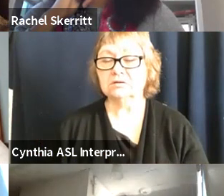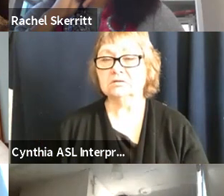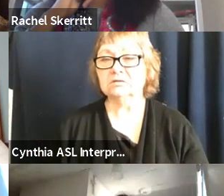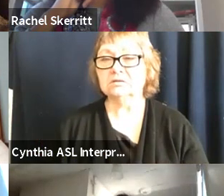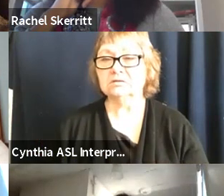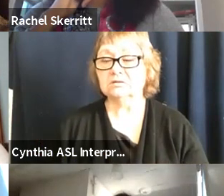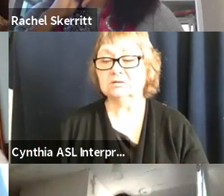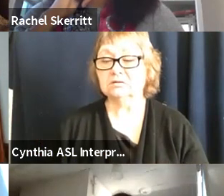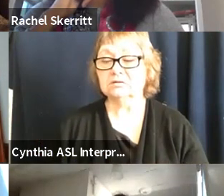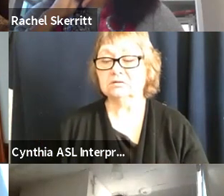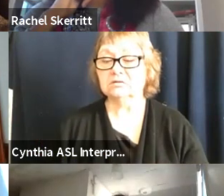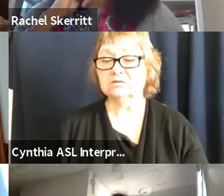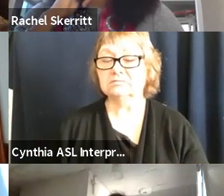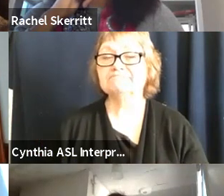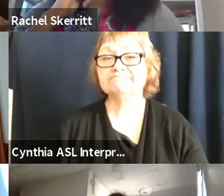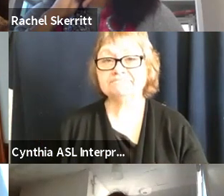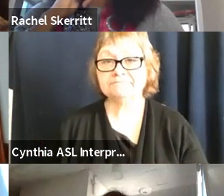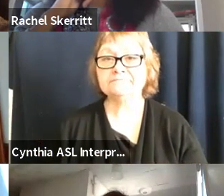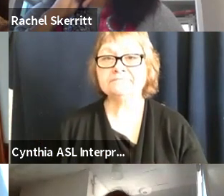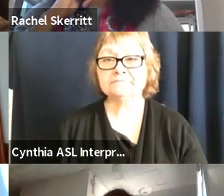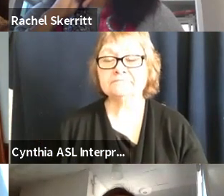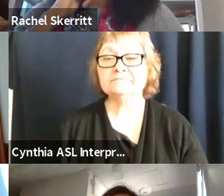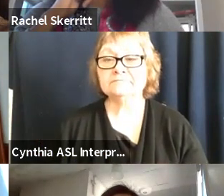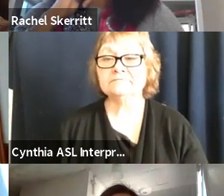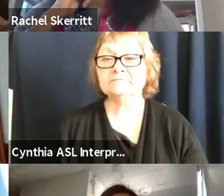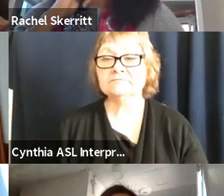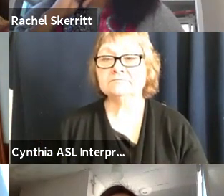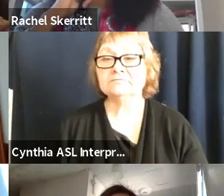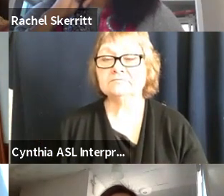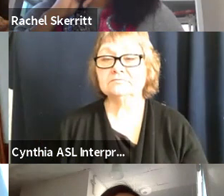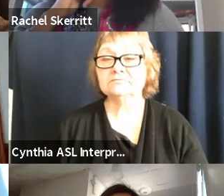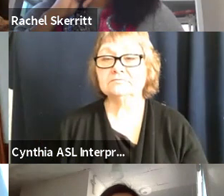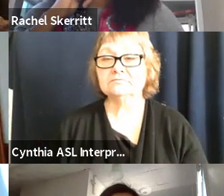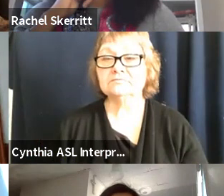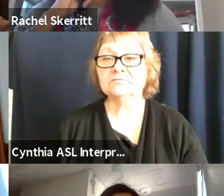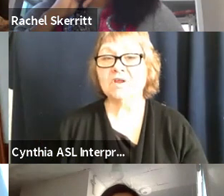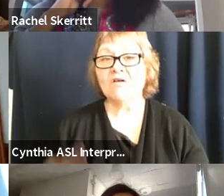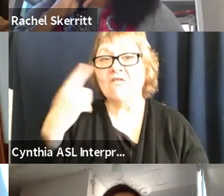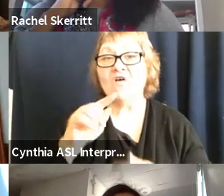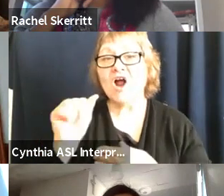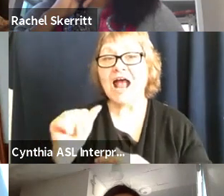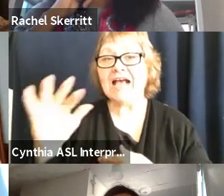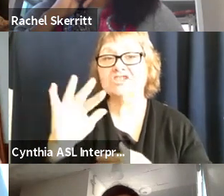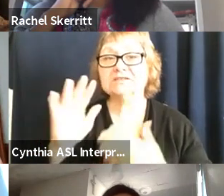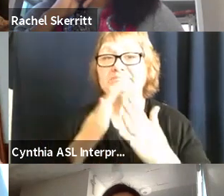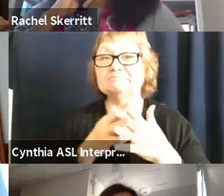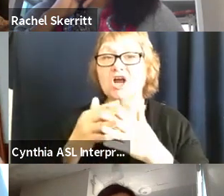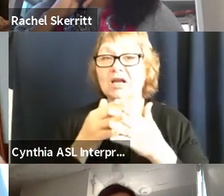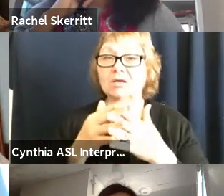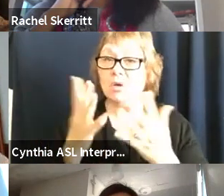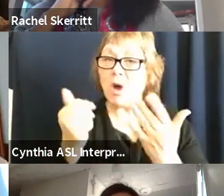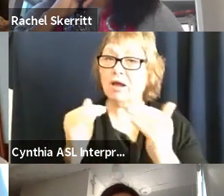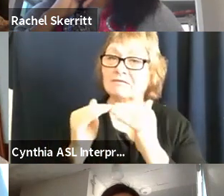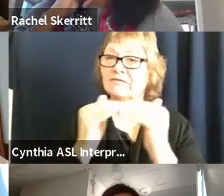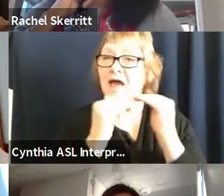家得到公平的 對待。For us, Asian American family, we want fairness and equity as